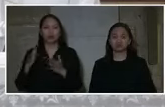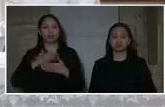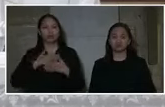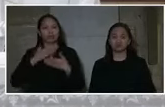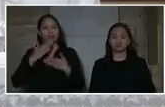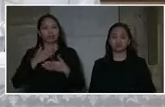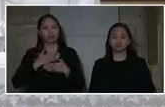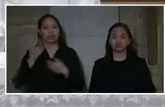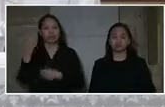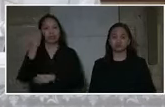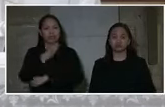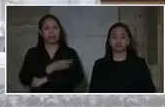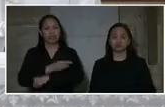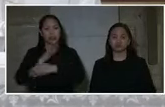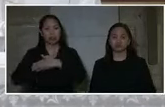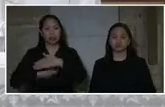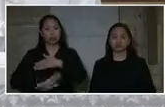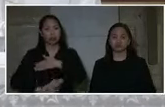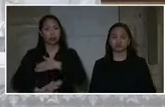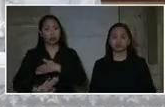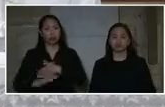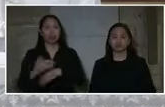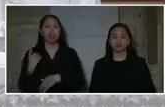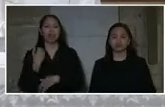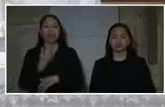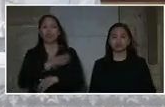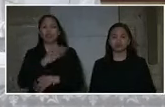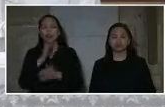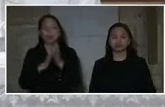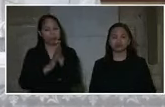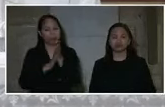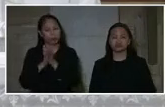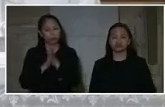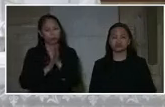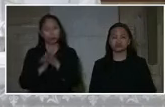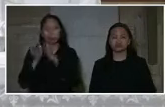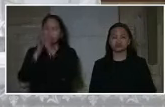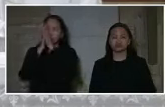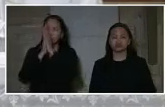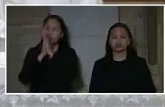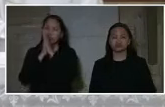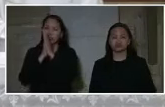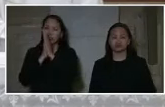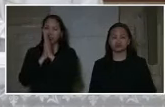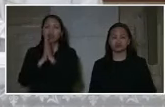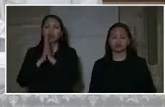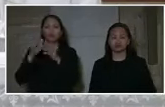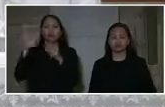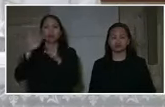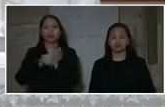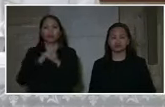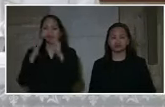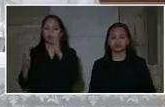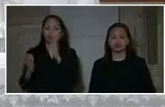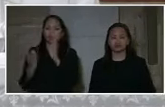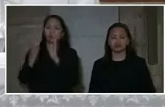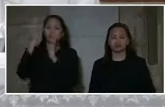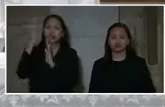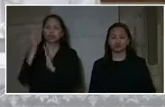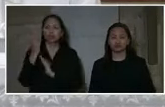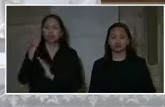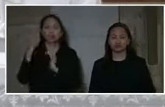kanyang pagsilang, kami nananabik at nananalangin lubos na makaharap sa kanyang